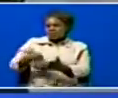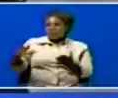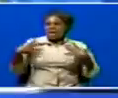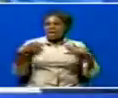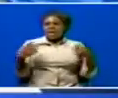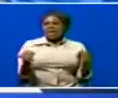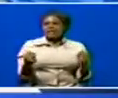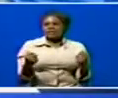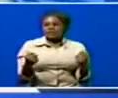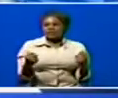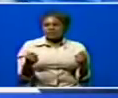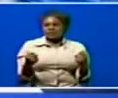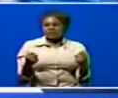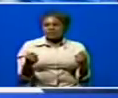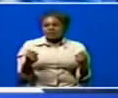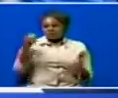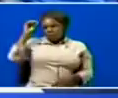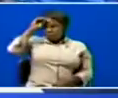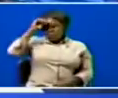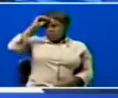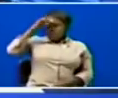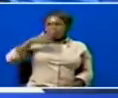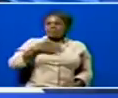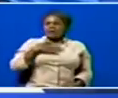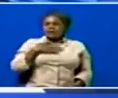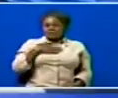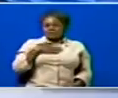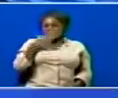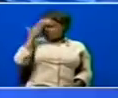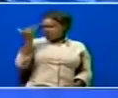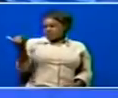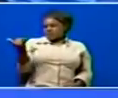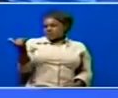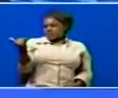yake. Na hiyo kwa maoni yangu ni kwa sababu